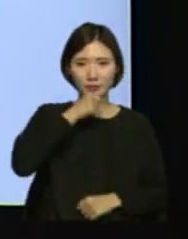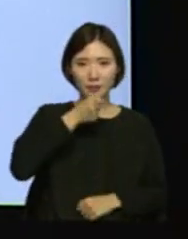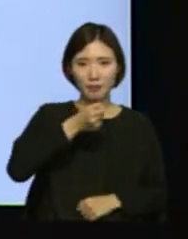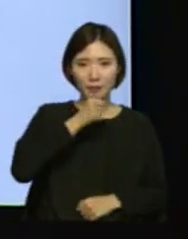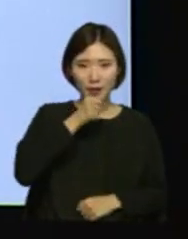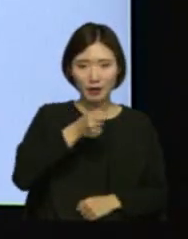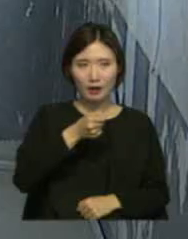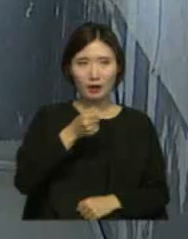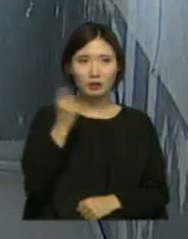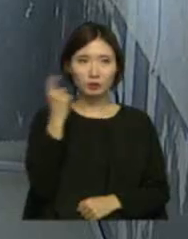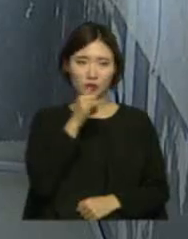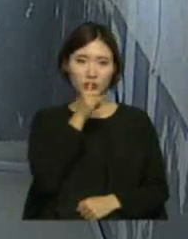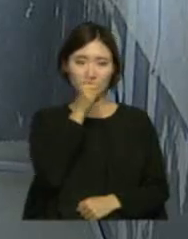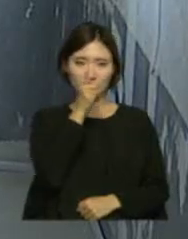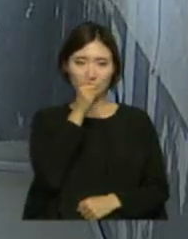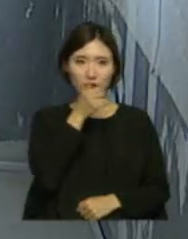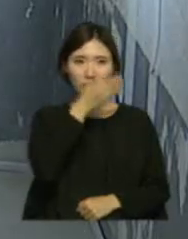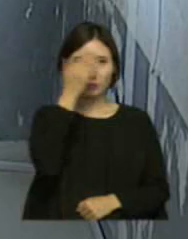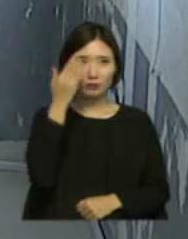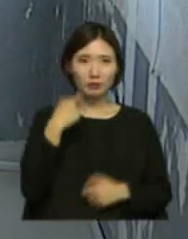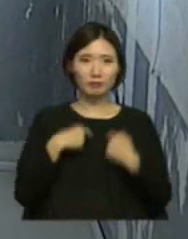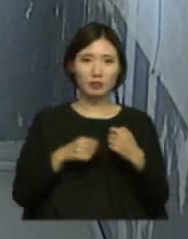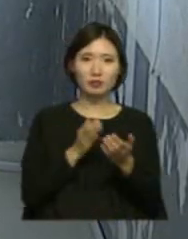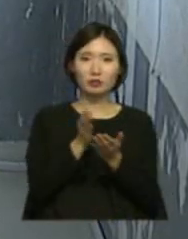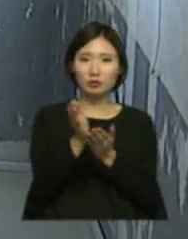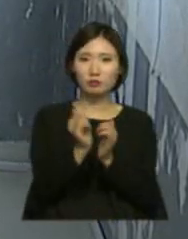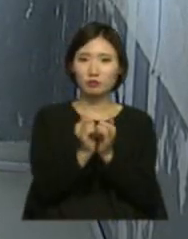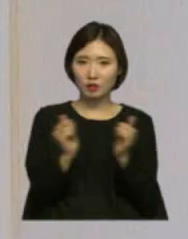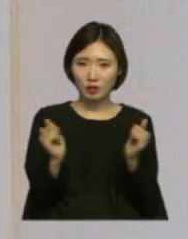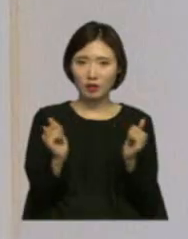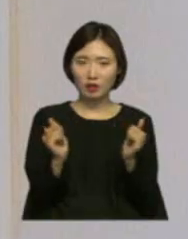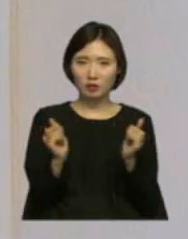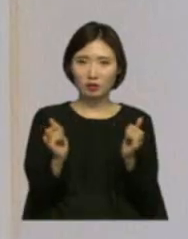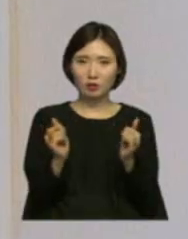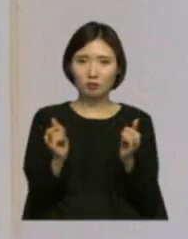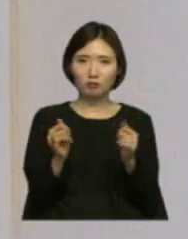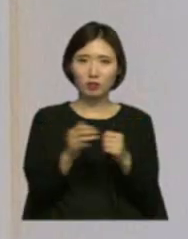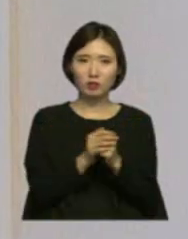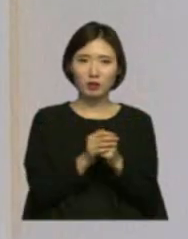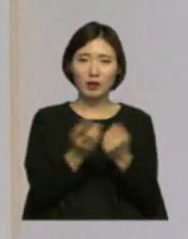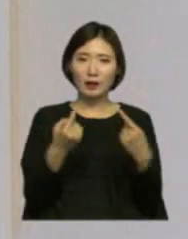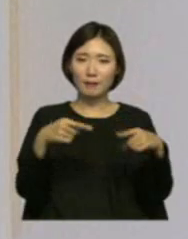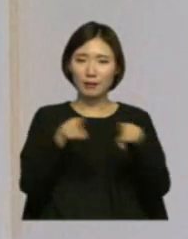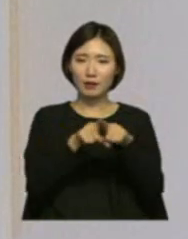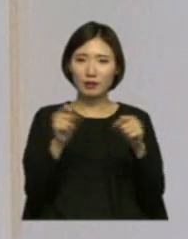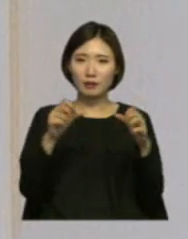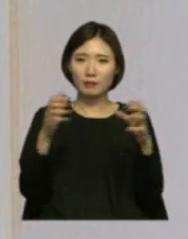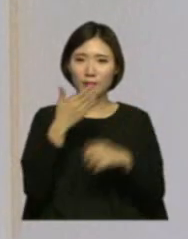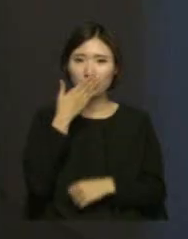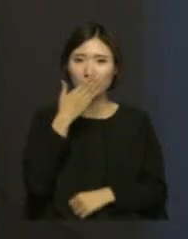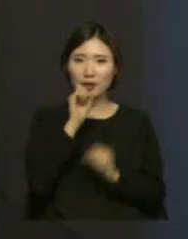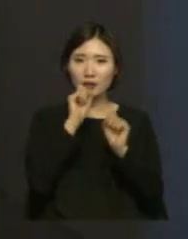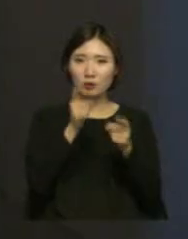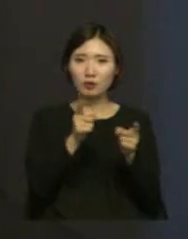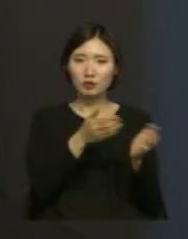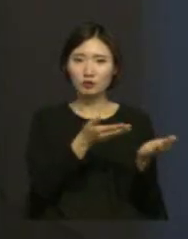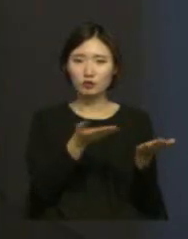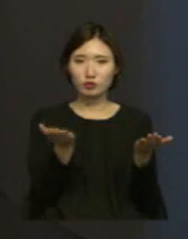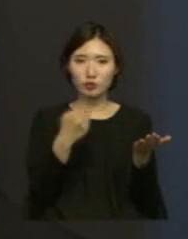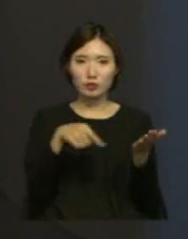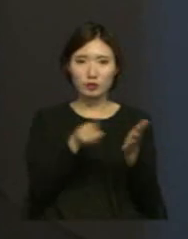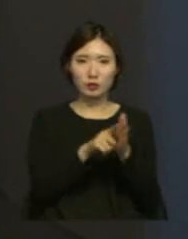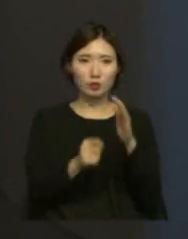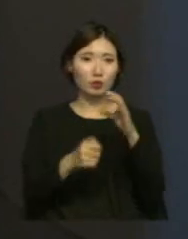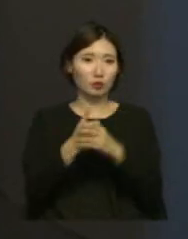흘러나옵니다. 성북구가 젊은 패션 디자이너들과 장위동 봉제 상인들이 함께 협업할 수 있는 기회를 만들기 위해